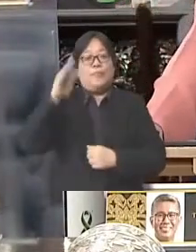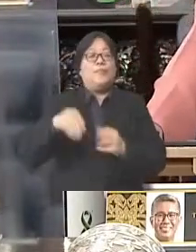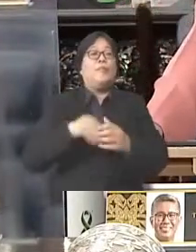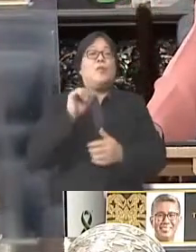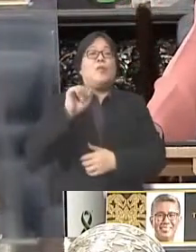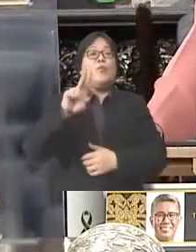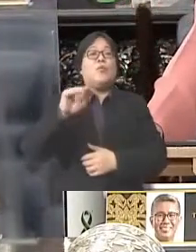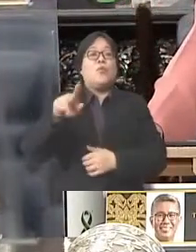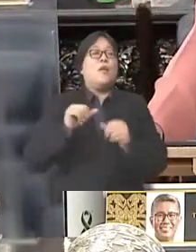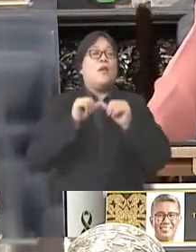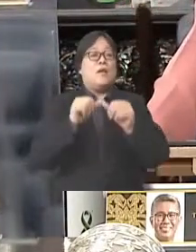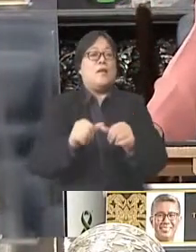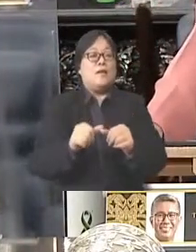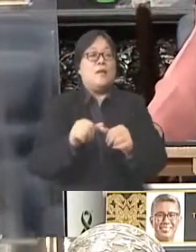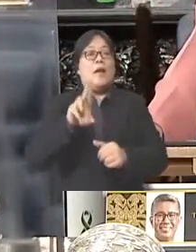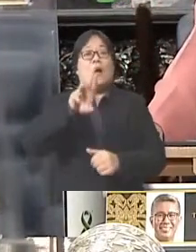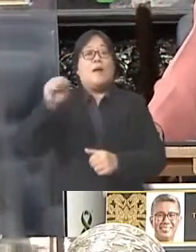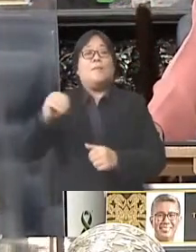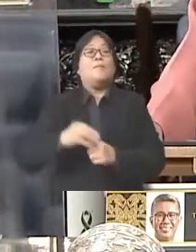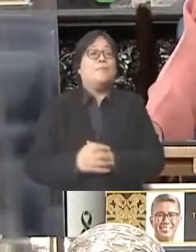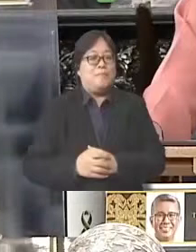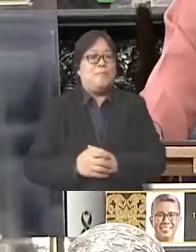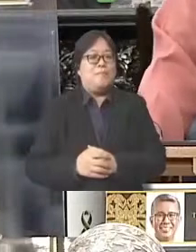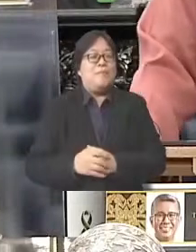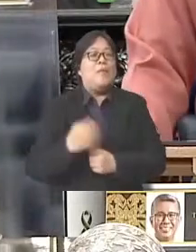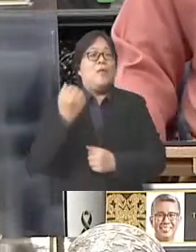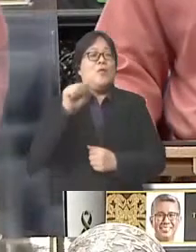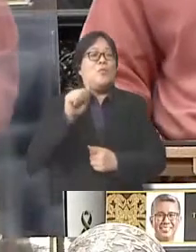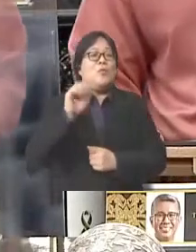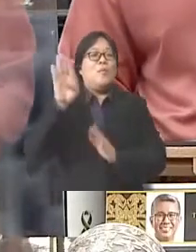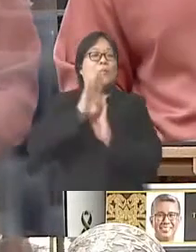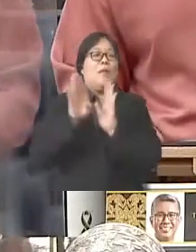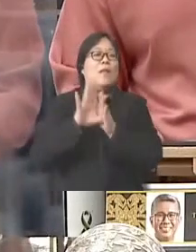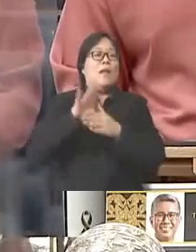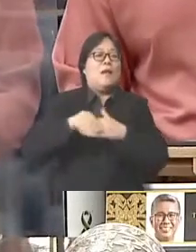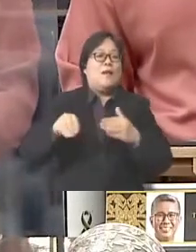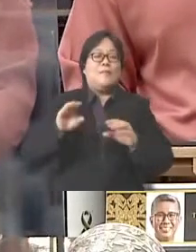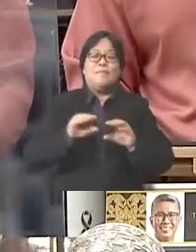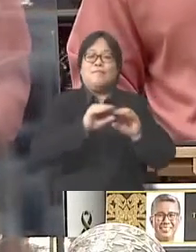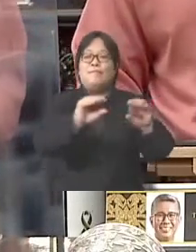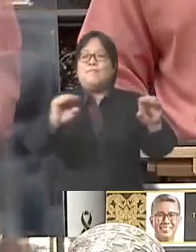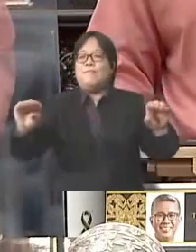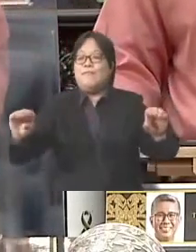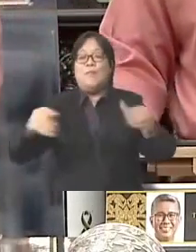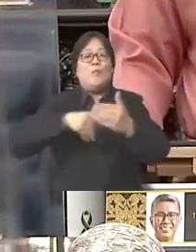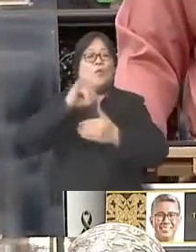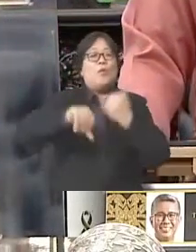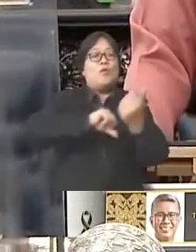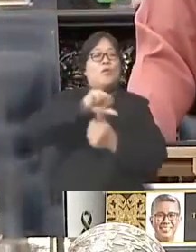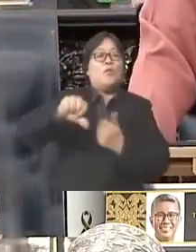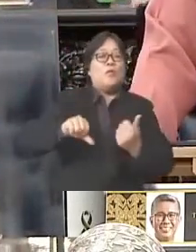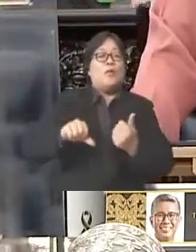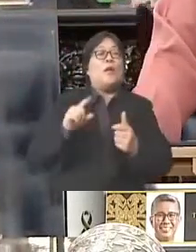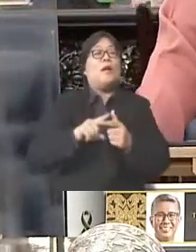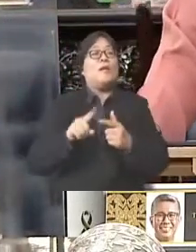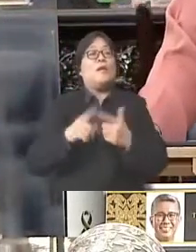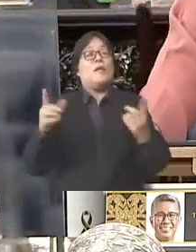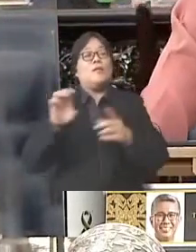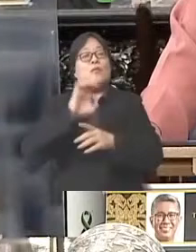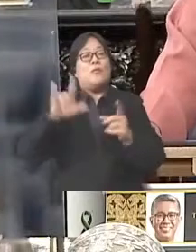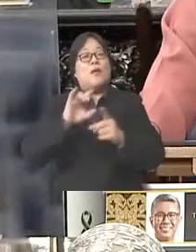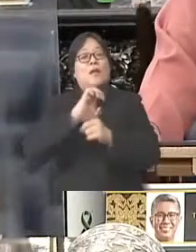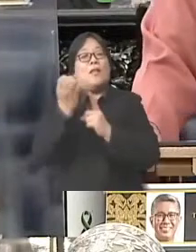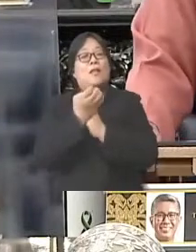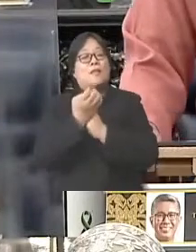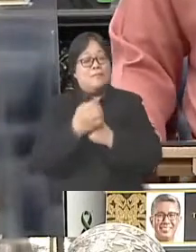anakan menerbit suku kelestarian dalam Ringgit Malaysia sehingga 10 pilih Ringgit untuk disalurkan kepada Pro sosial atau mesra